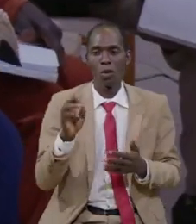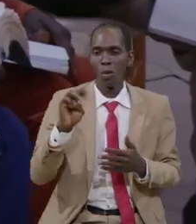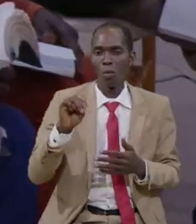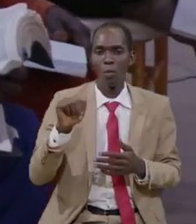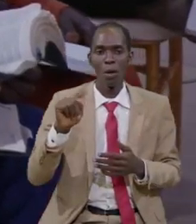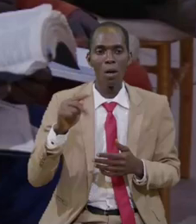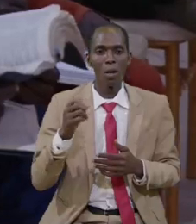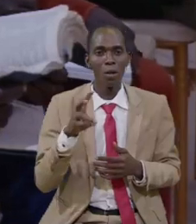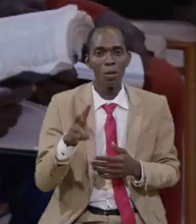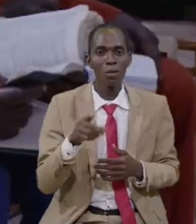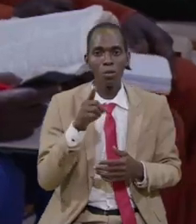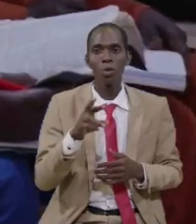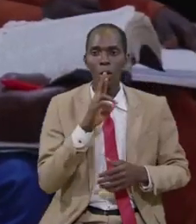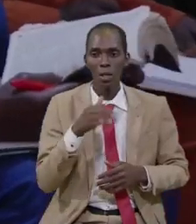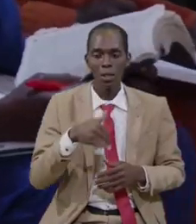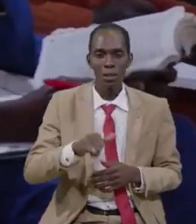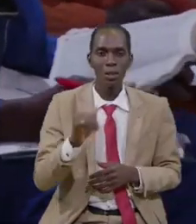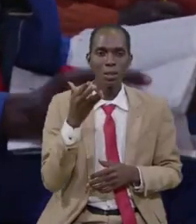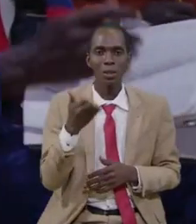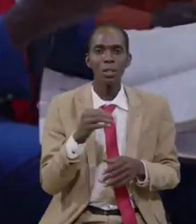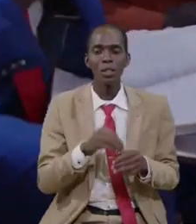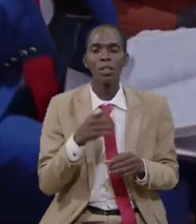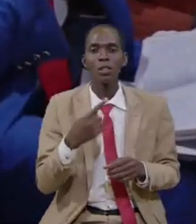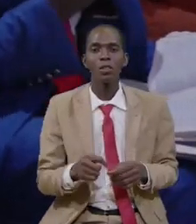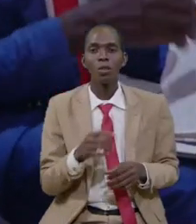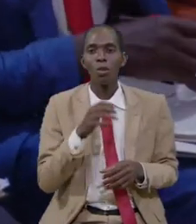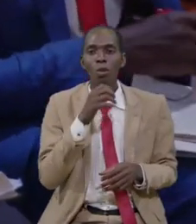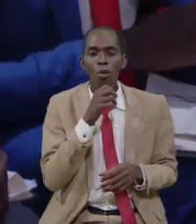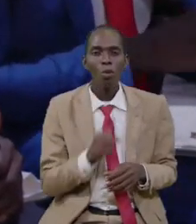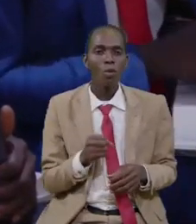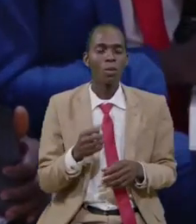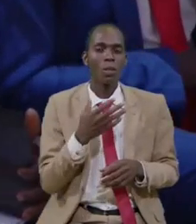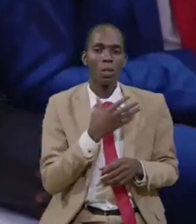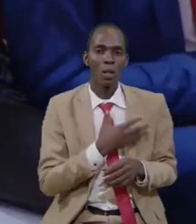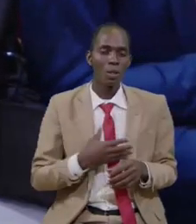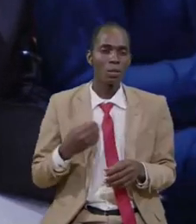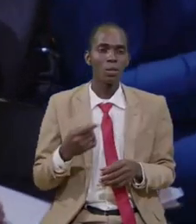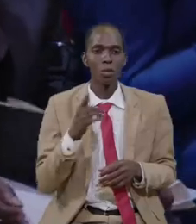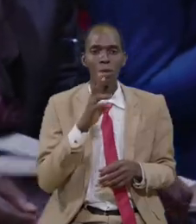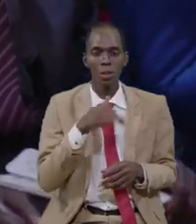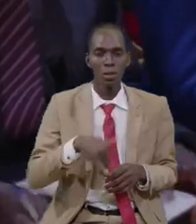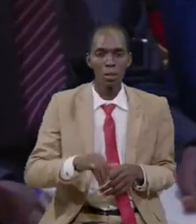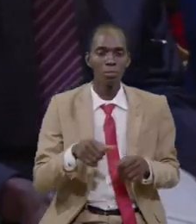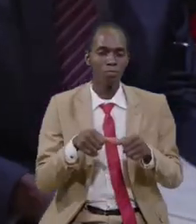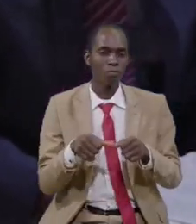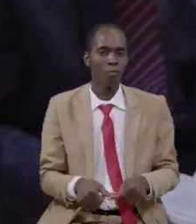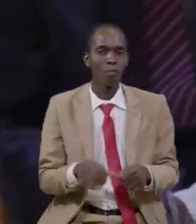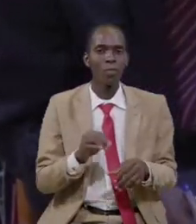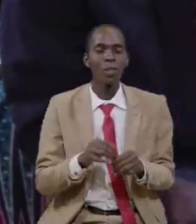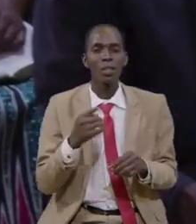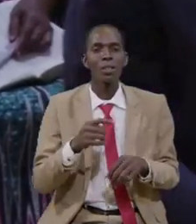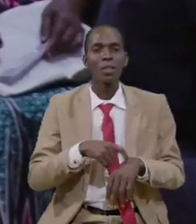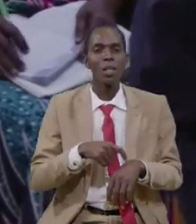Et vous êtes là en Malachie, toujours là-bas. Et vous êtes toujours en exode